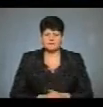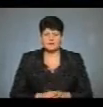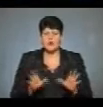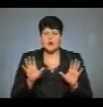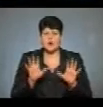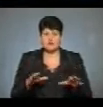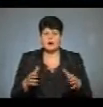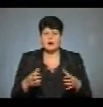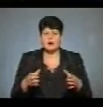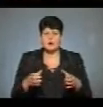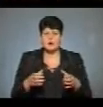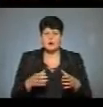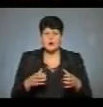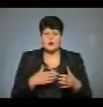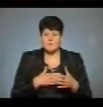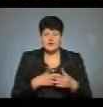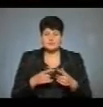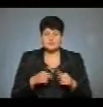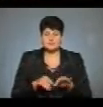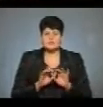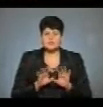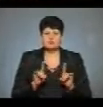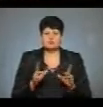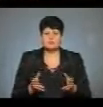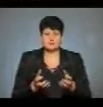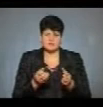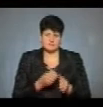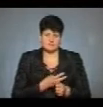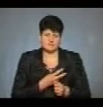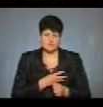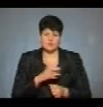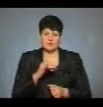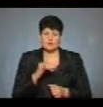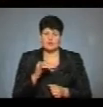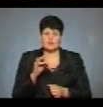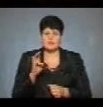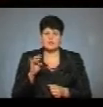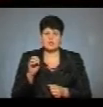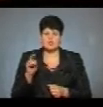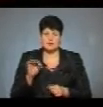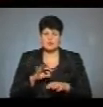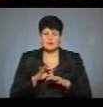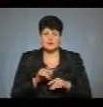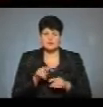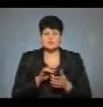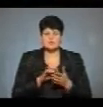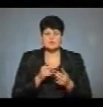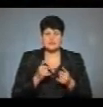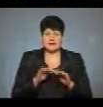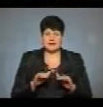громадської організації Ольга Петришина розповіла, чому підтримали ініціативу Юрія Нечая провести таку екскурсію для